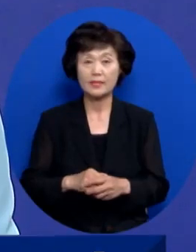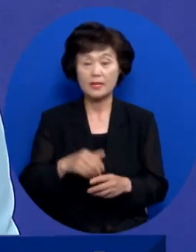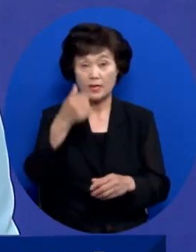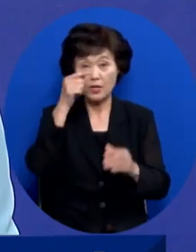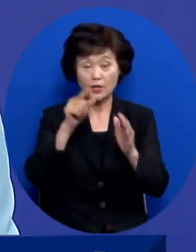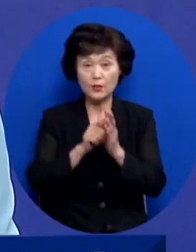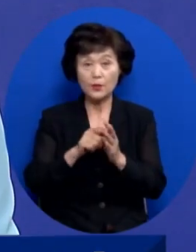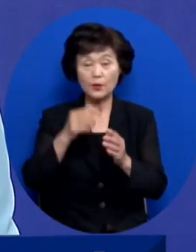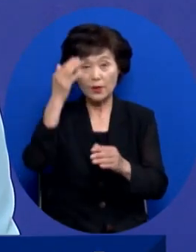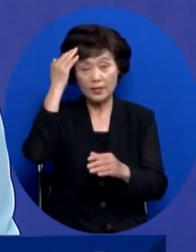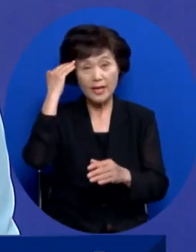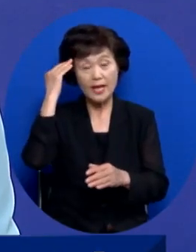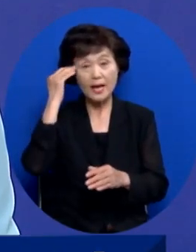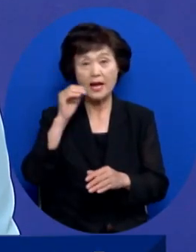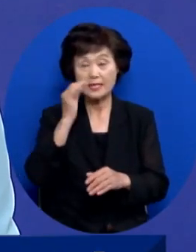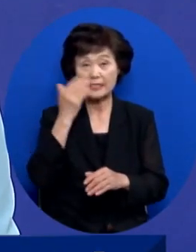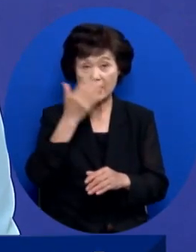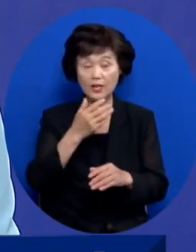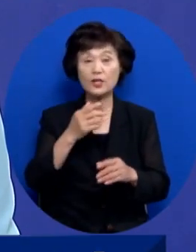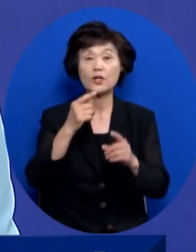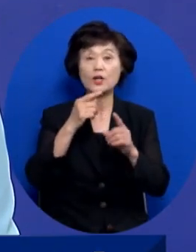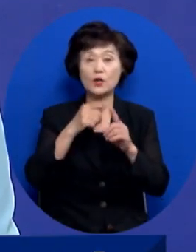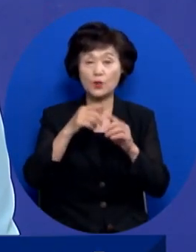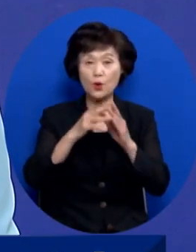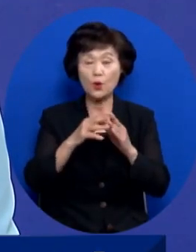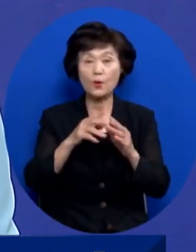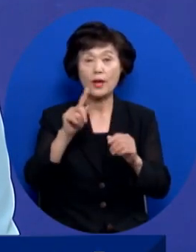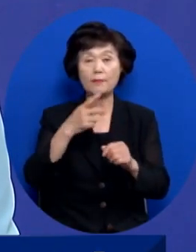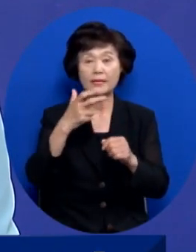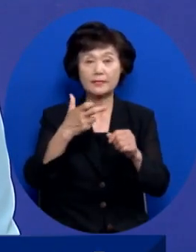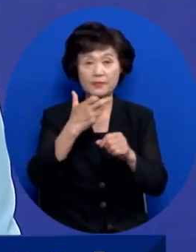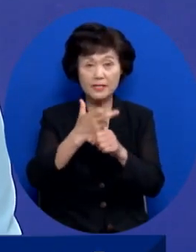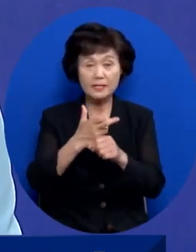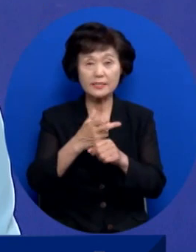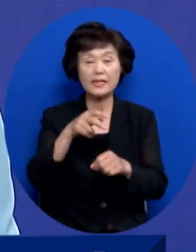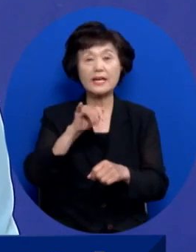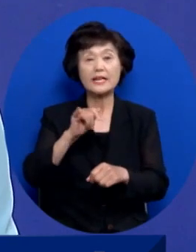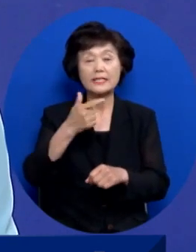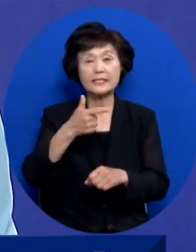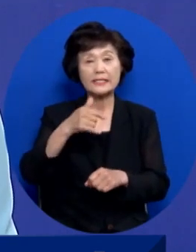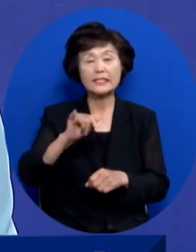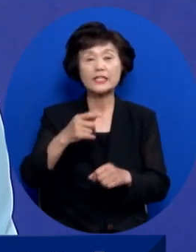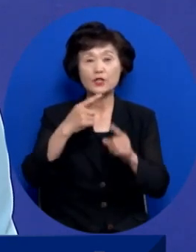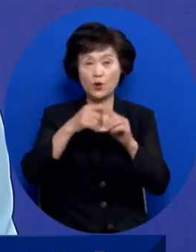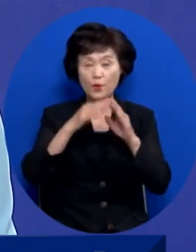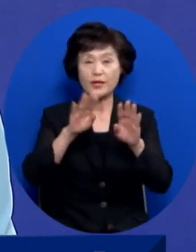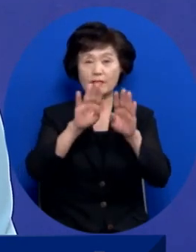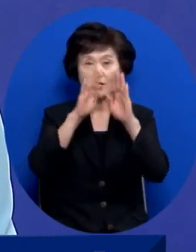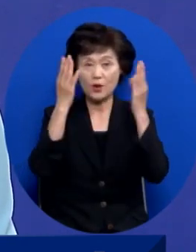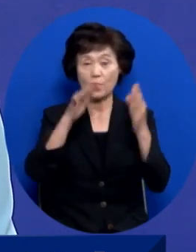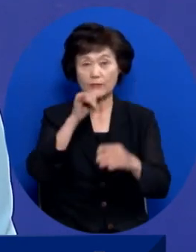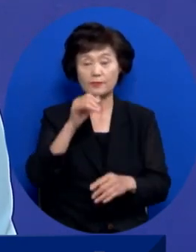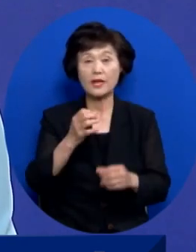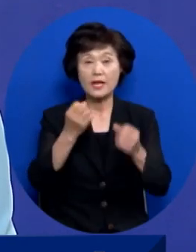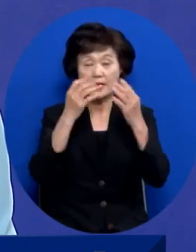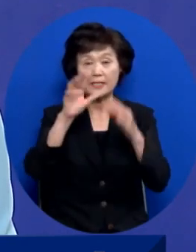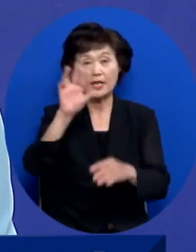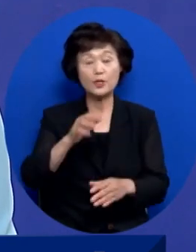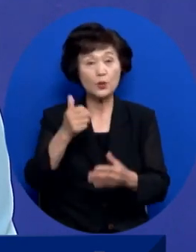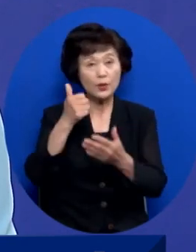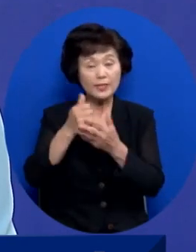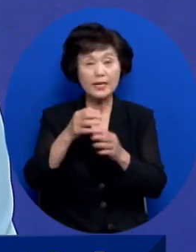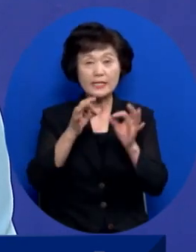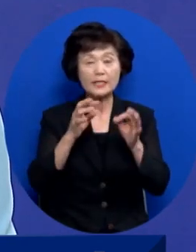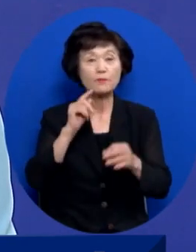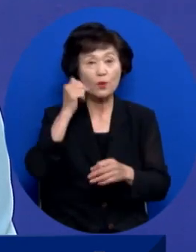기독교 대한성결교회 제117년차 총회가 신길교회에서 열리고 있습니다. 총회 둘째 날 신임 총회장의 임서공 목사를